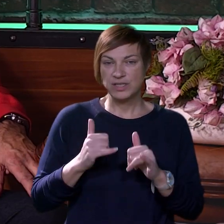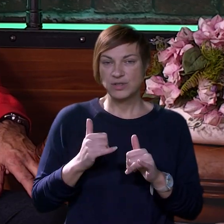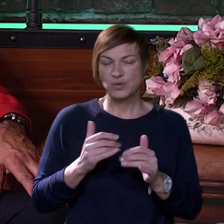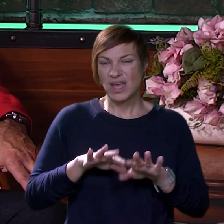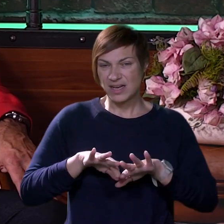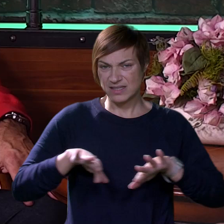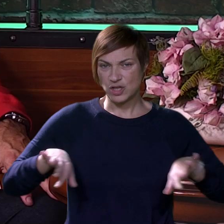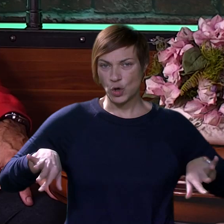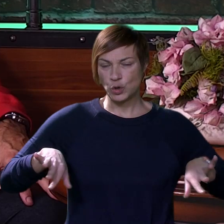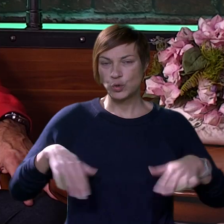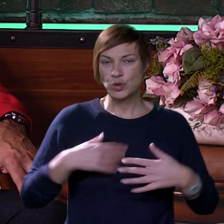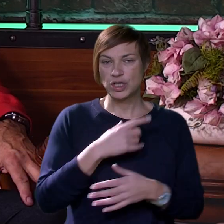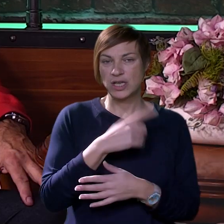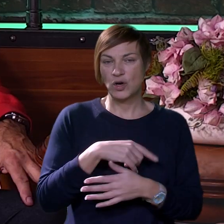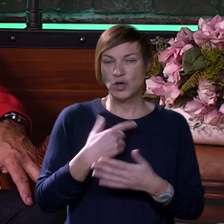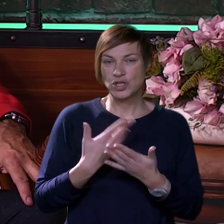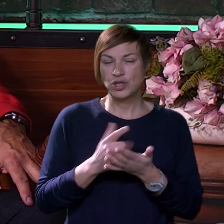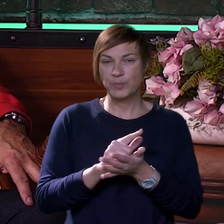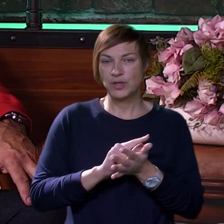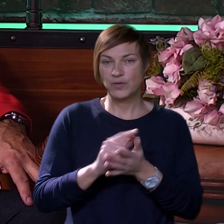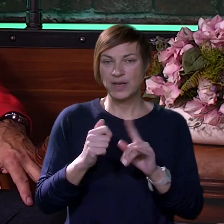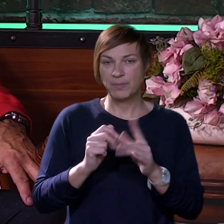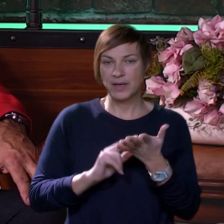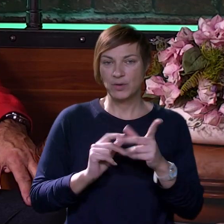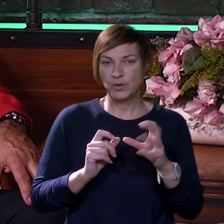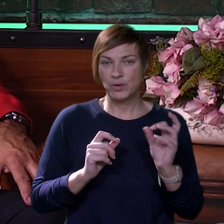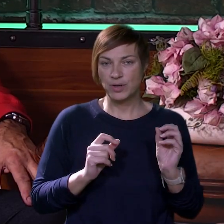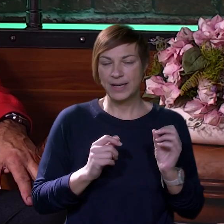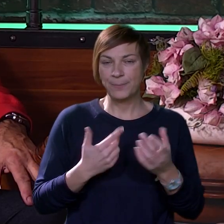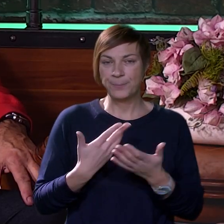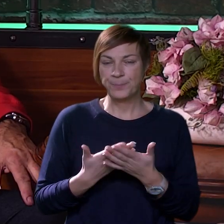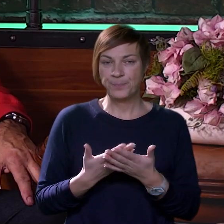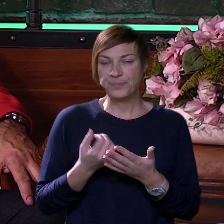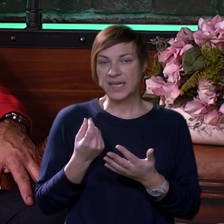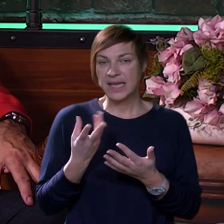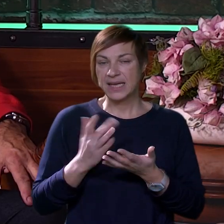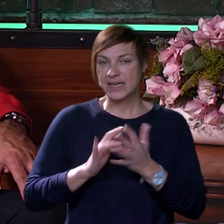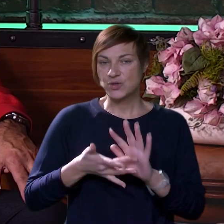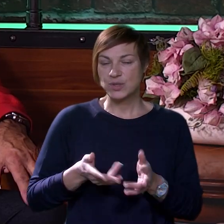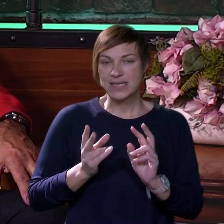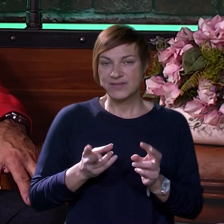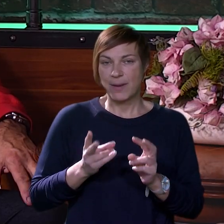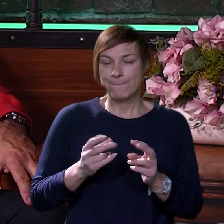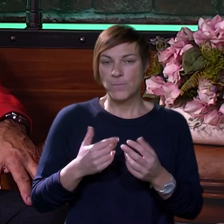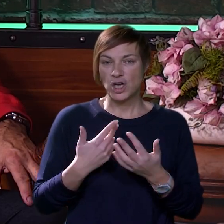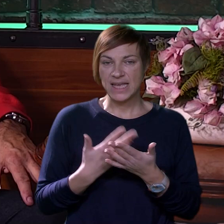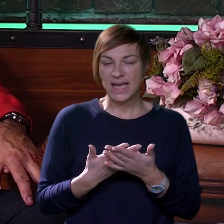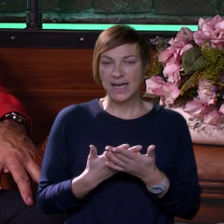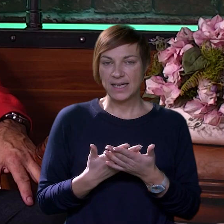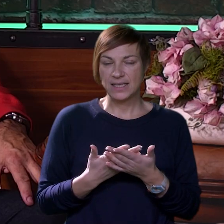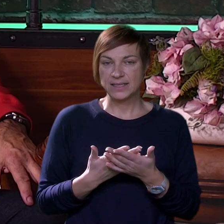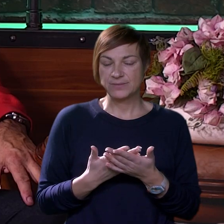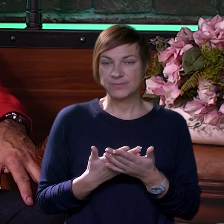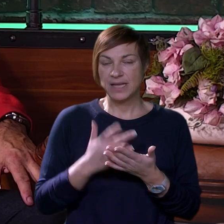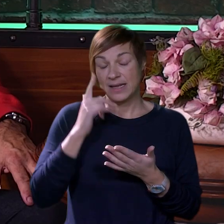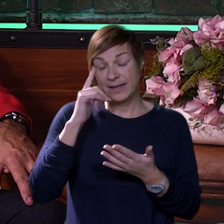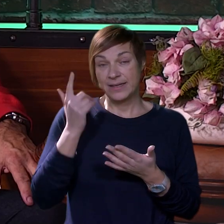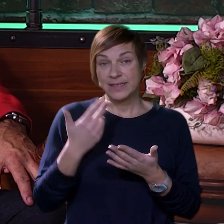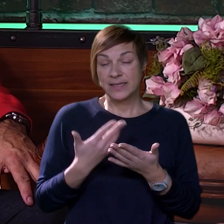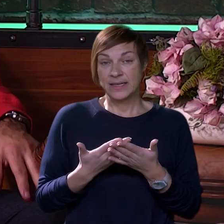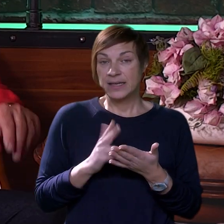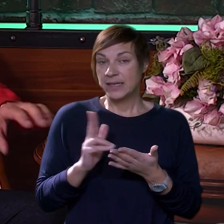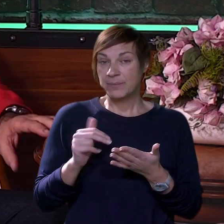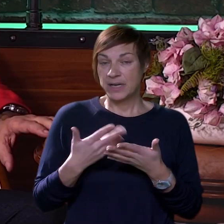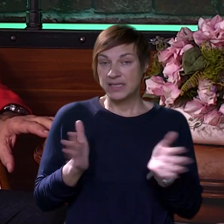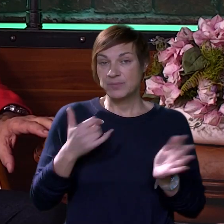danas otuđeni, a osobito u to vrijeme korone, kad su se svi bojali i znali,